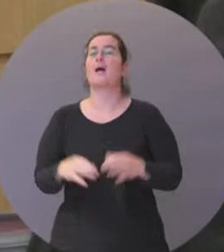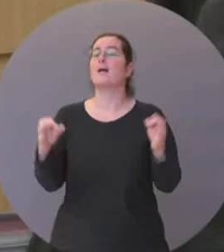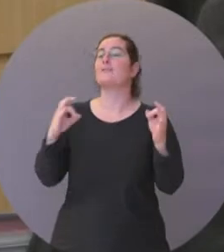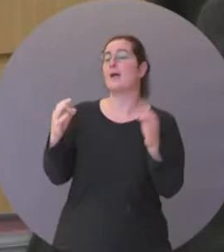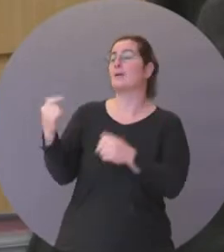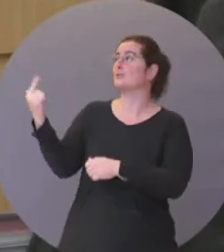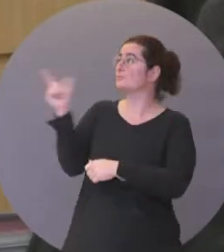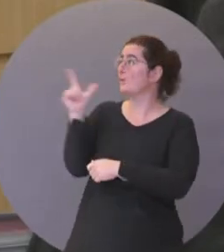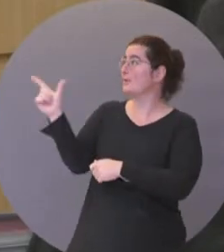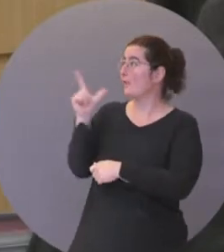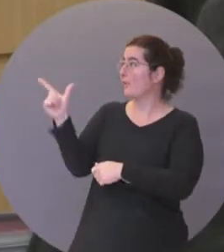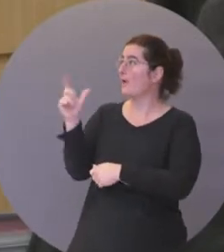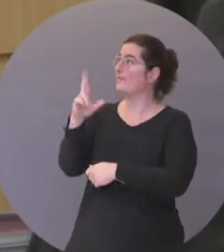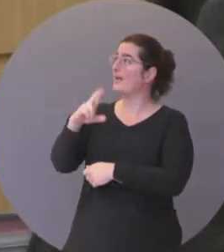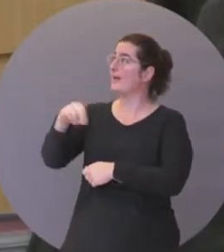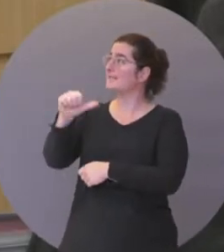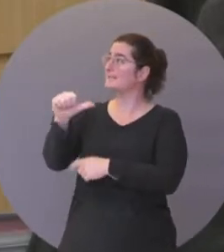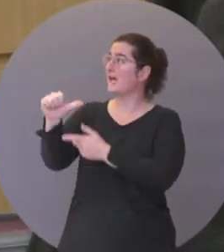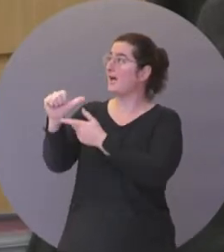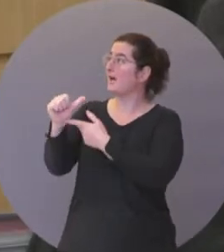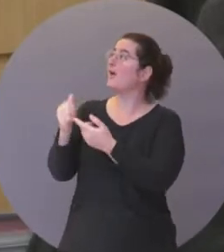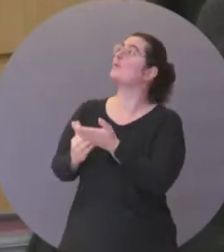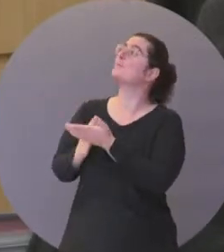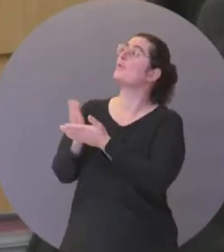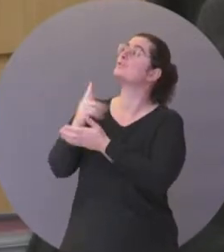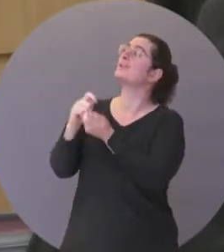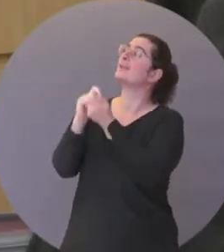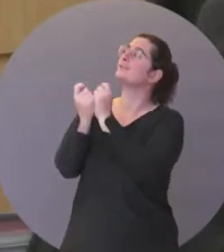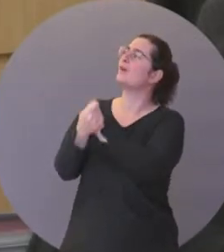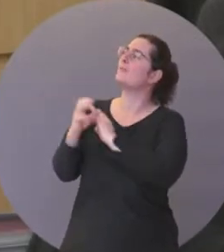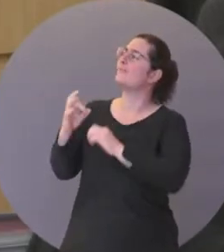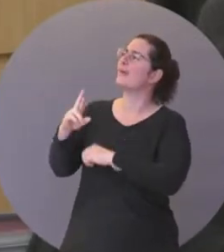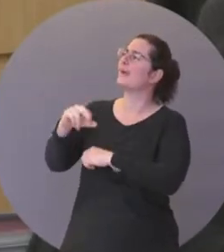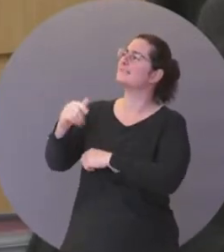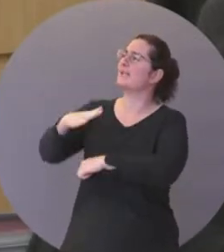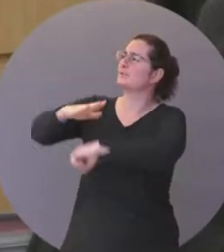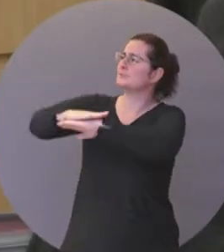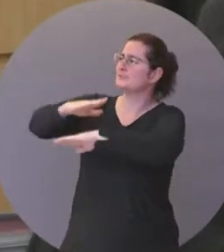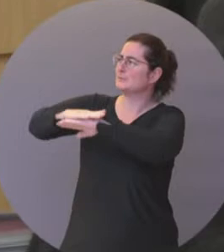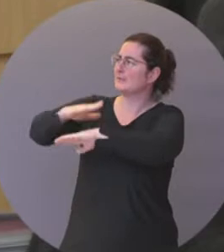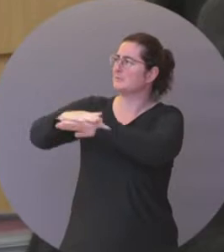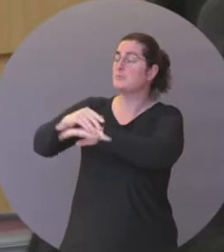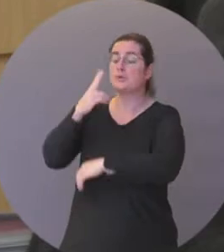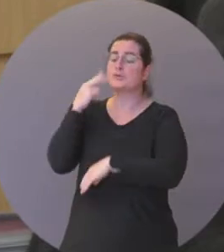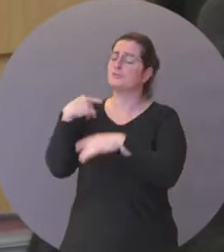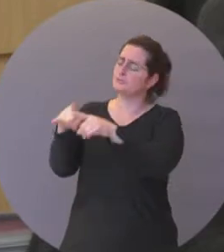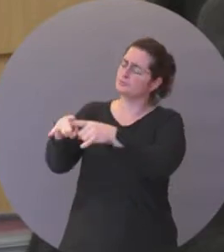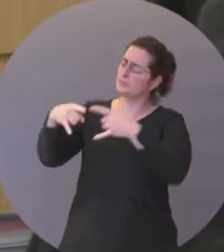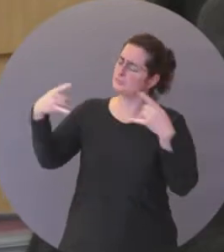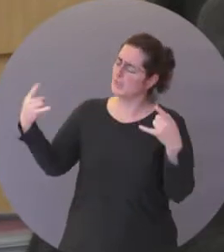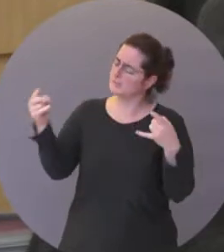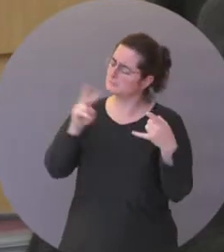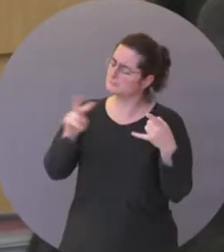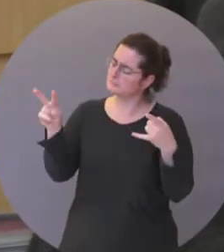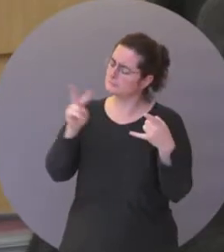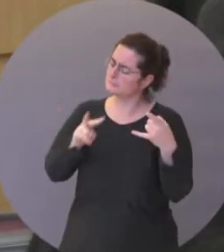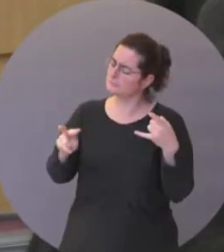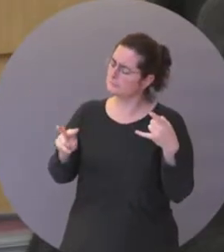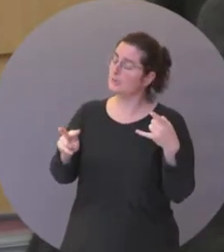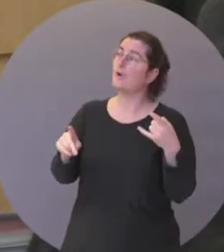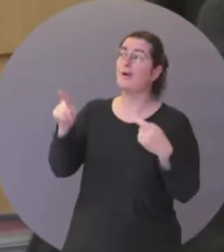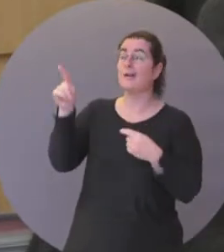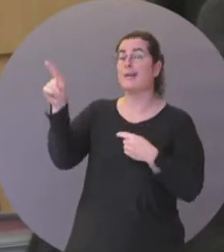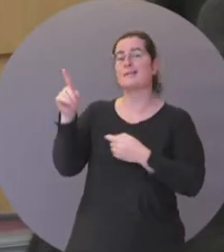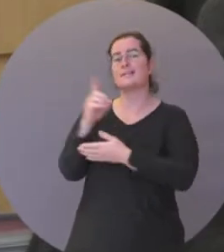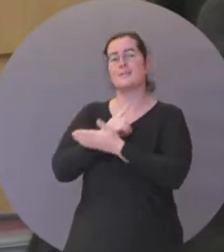du RSA conditionné comme nous avons pu le lire dans la presse consacre lui plus